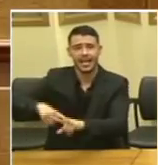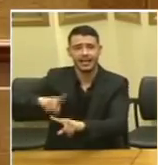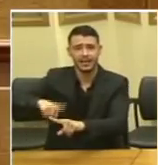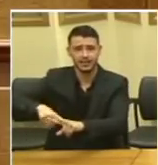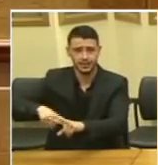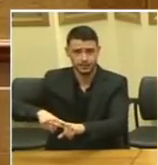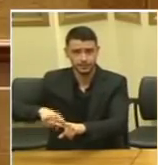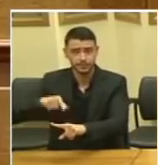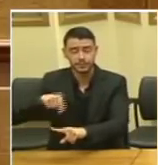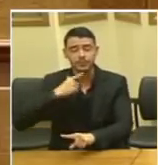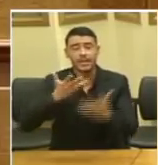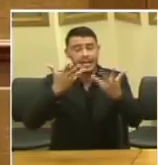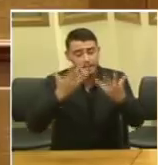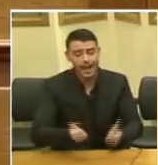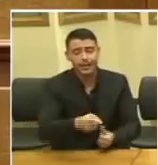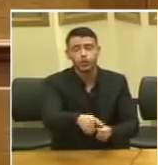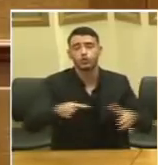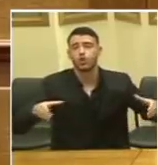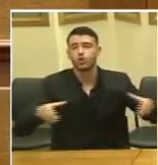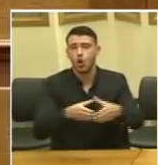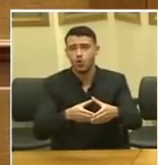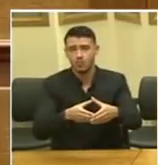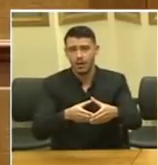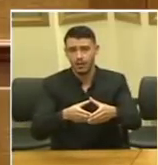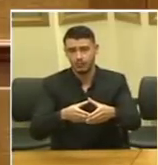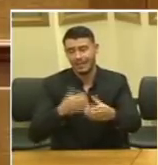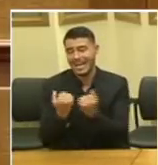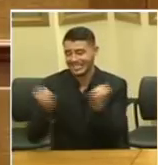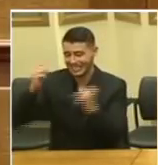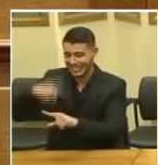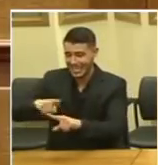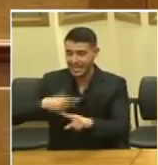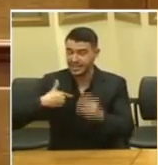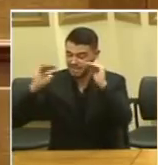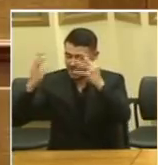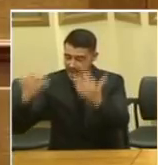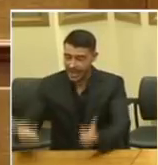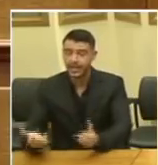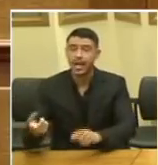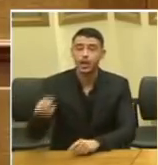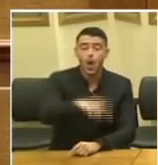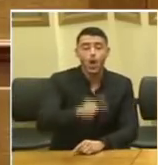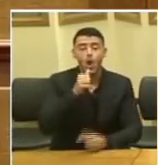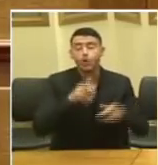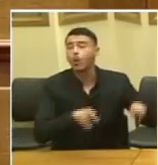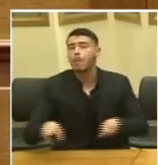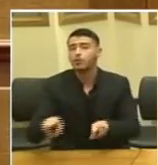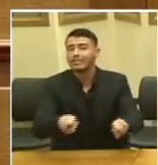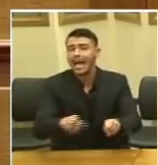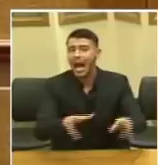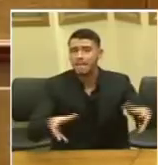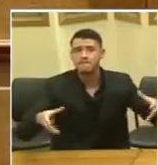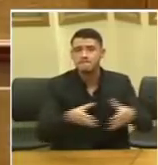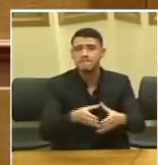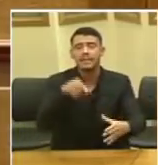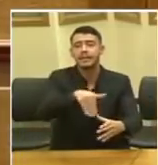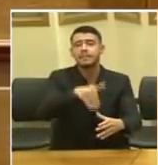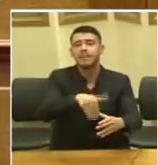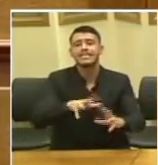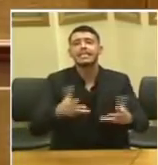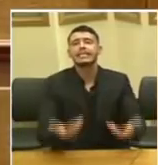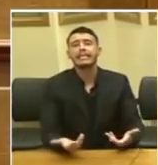ομάδα, ενώ το ποτάμι είναι ένα προϊόν ενός μηντιακού και επιχειρηματικού